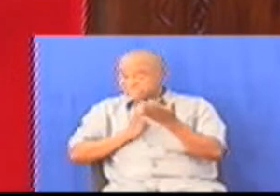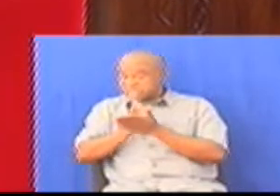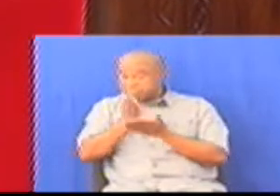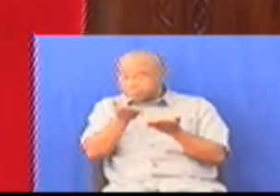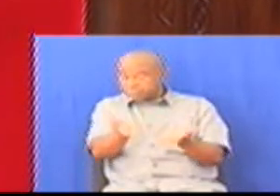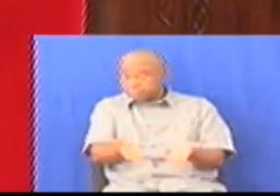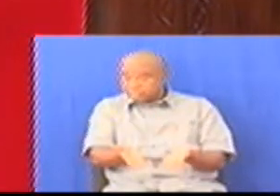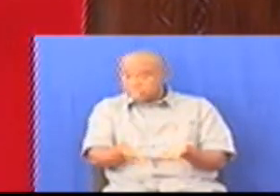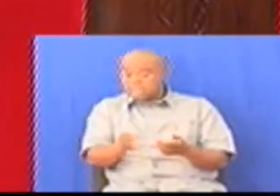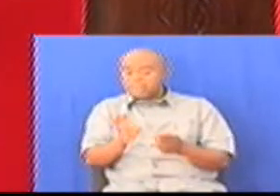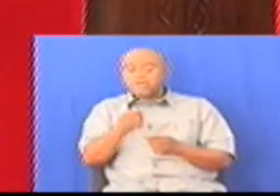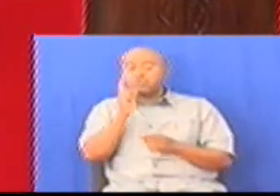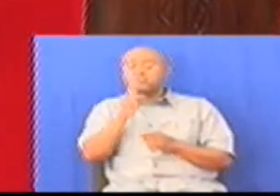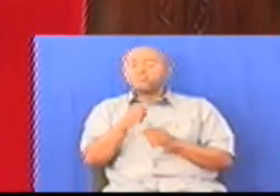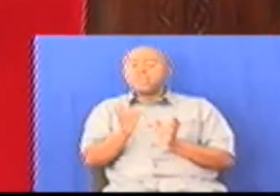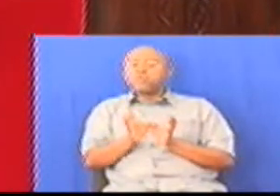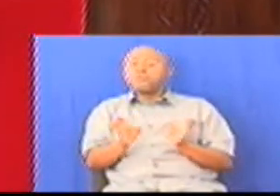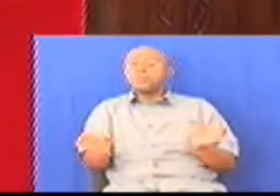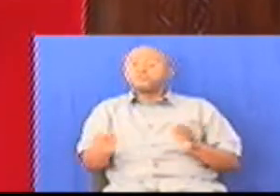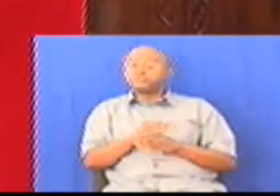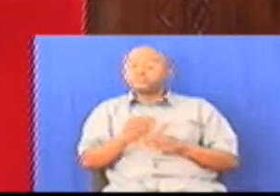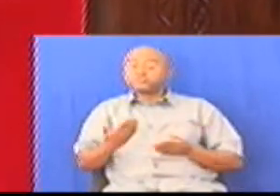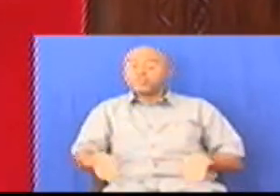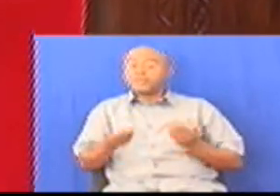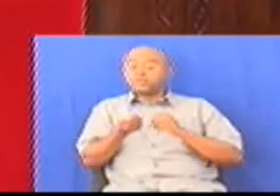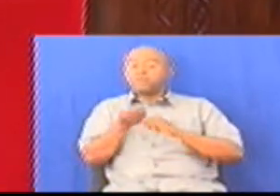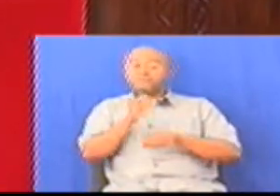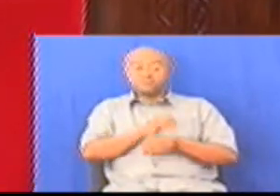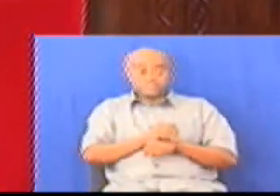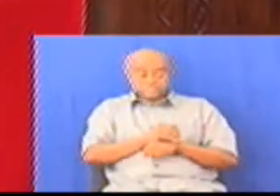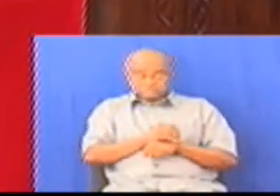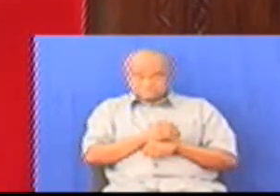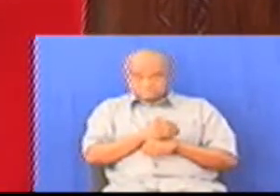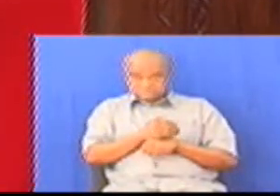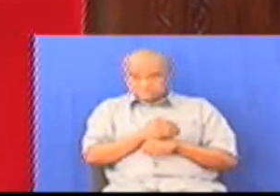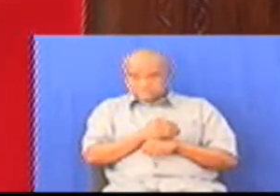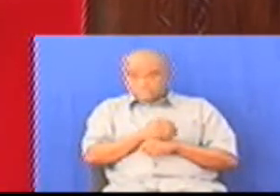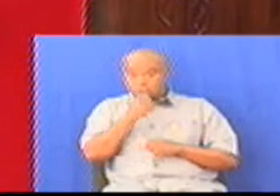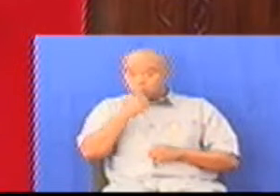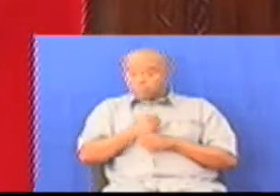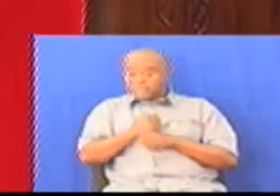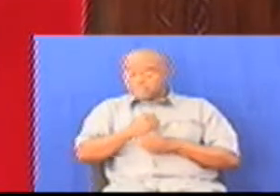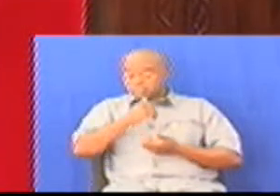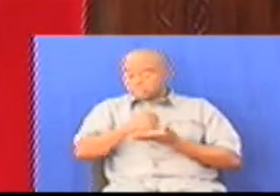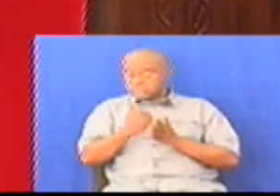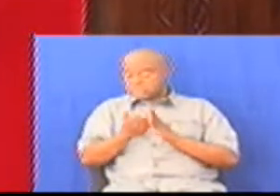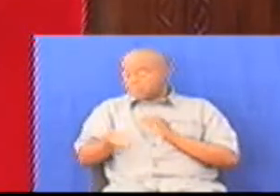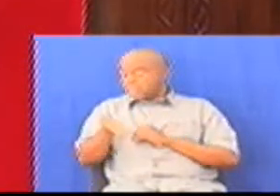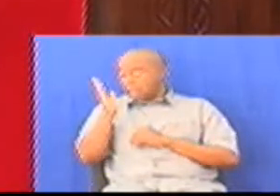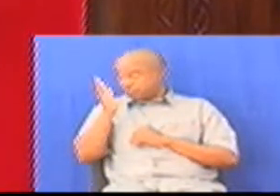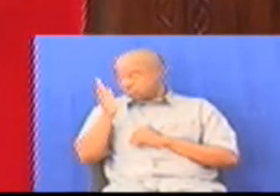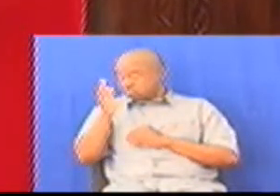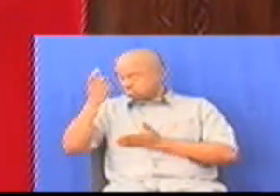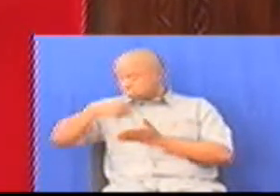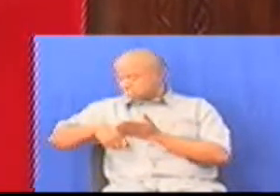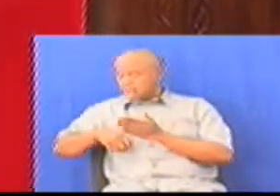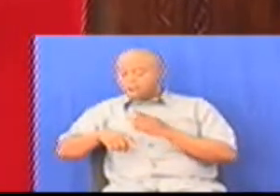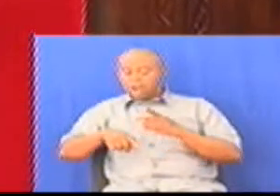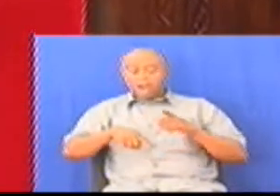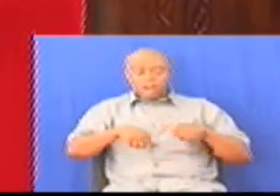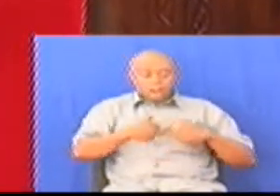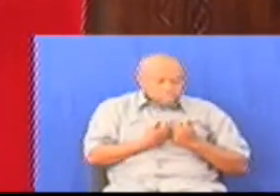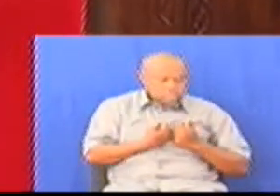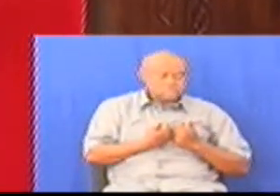kukiwa na ubaguzi katika tozo ya maendeleo ya ufundi, ambapo ni watumishi wa sekta binafsi tu wanaotozwa na kuacha watumishi wa umma. Kambi rasmi ya